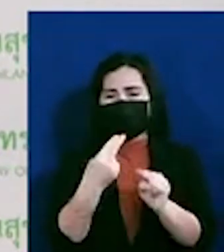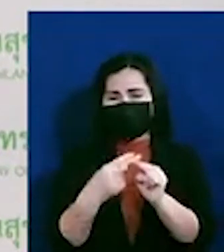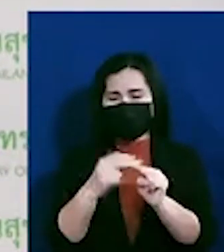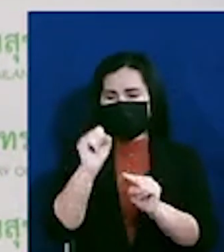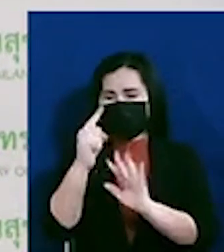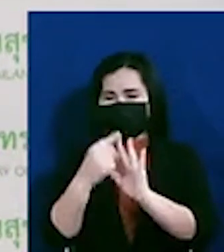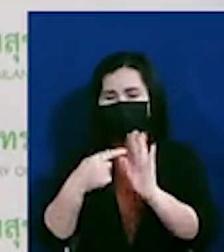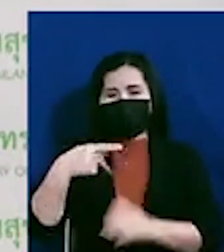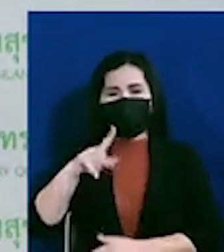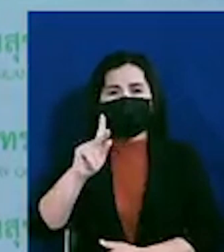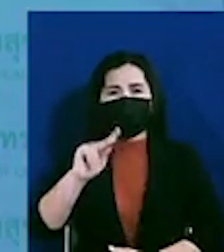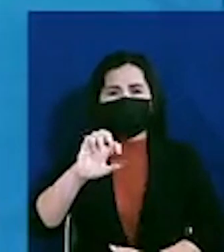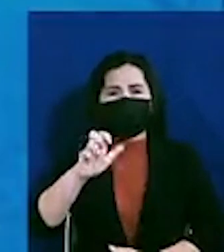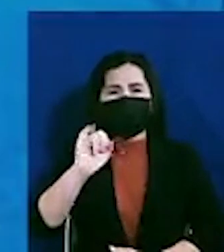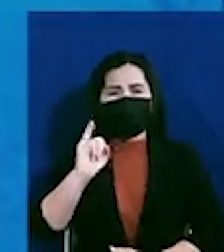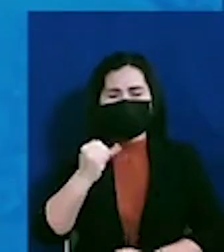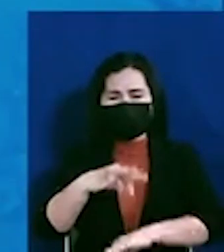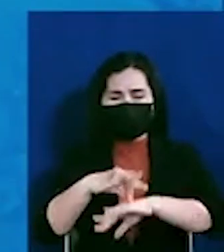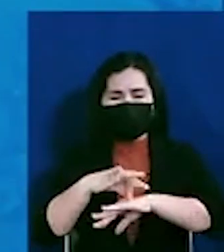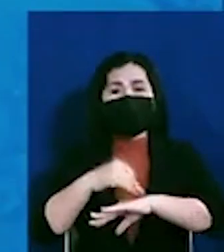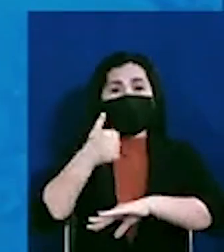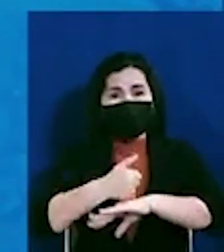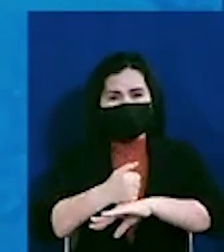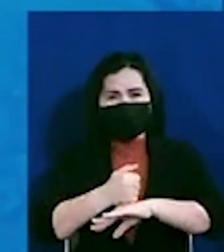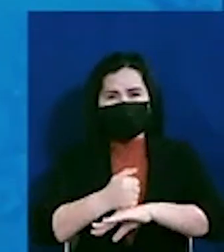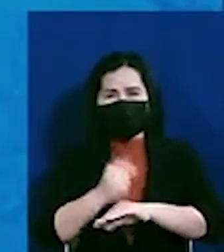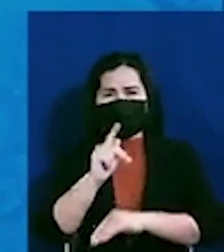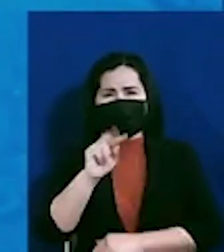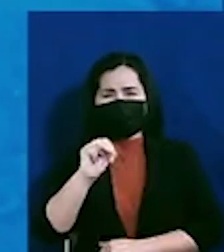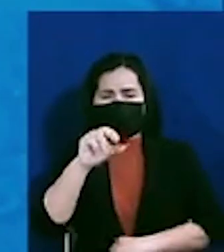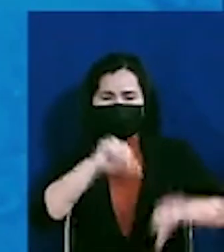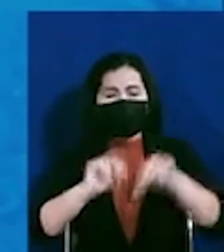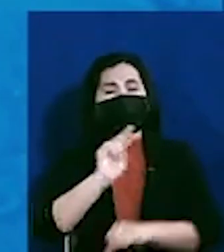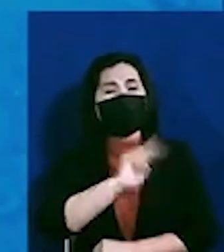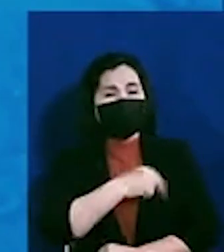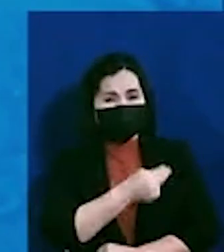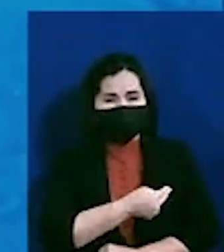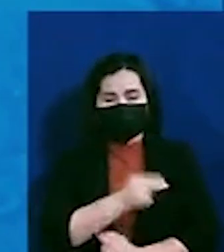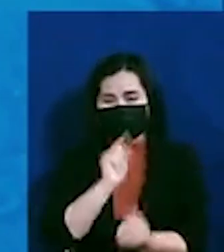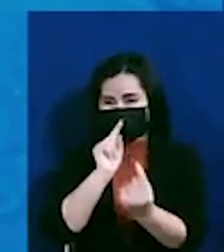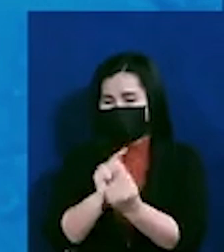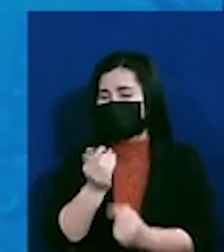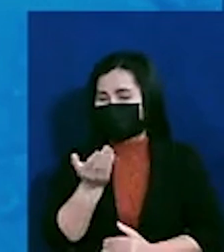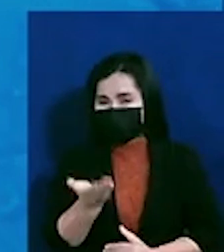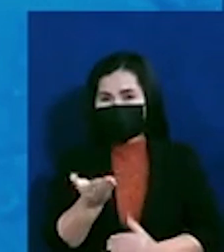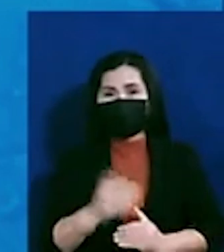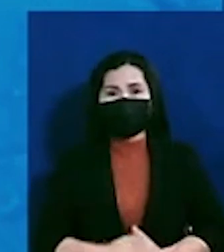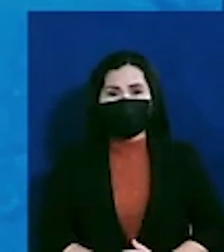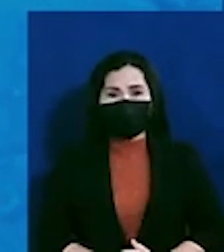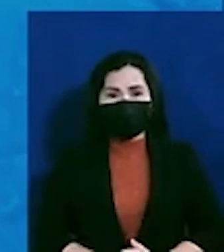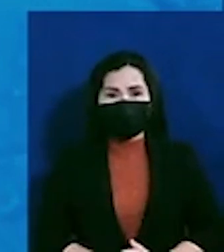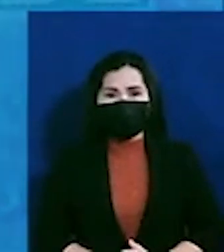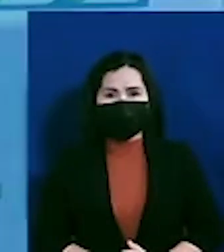ศิริรักษ์ครับอธิบดีกรมวิทยาศาสตร์การแพทย์ครับและในช่วงนี้ครับขอเชิญพบกับท่านอธิบดีได้เลย